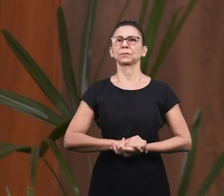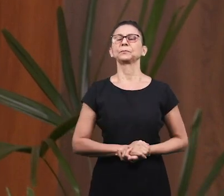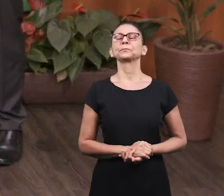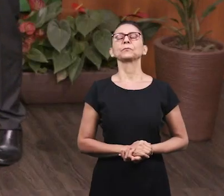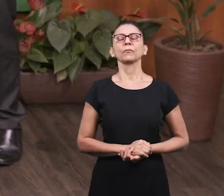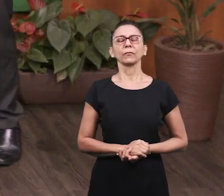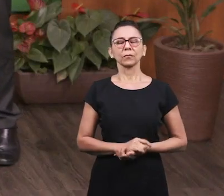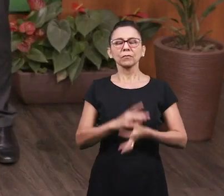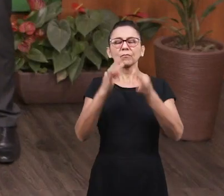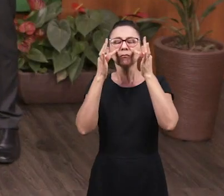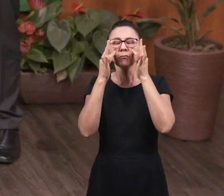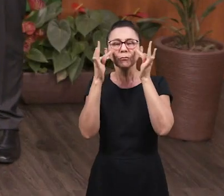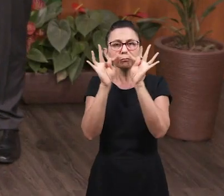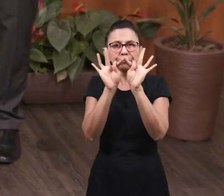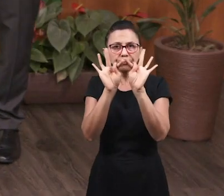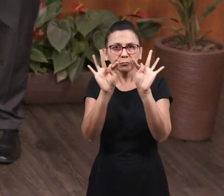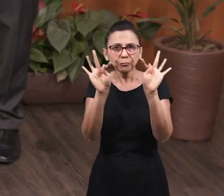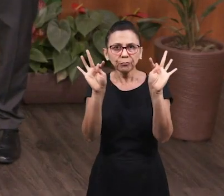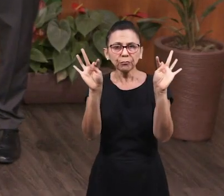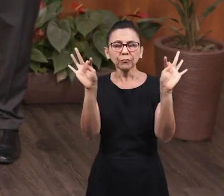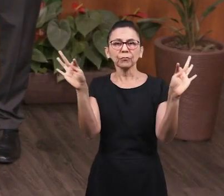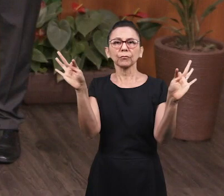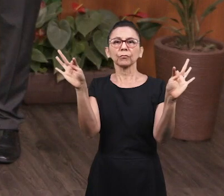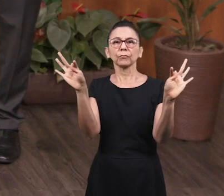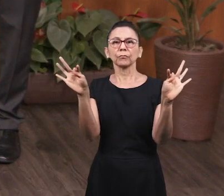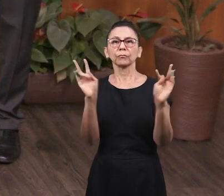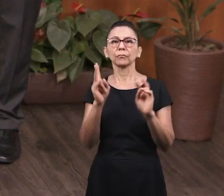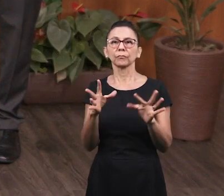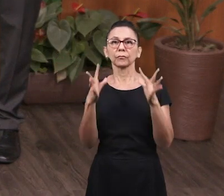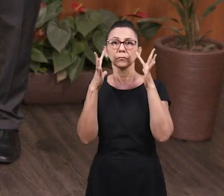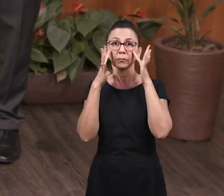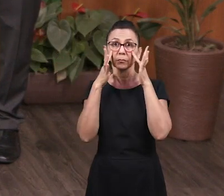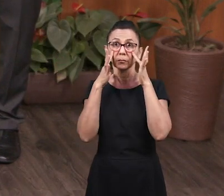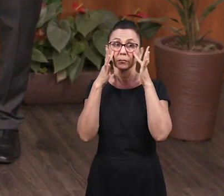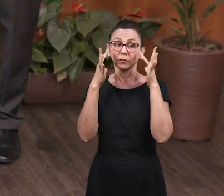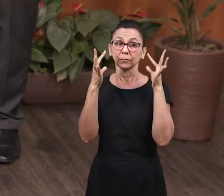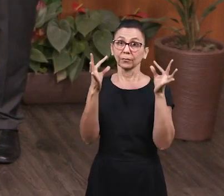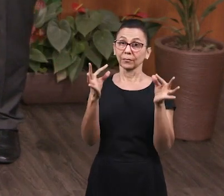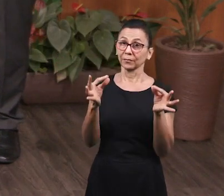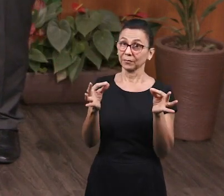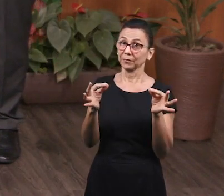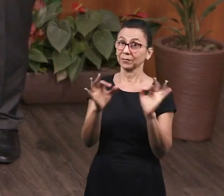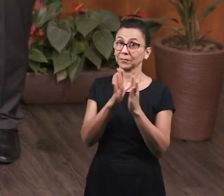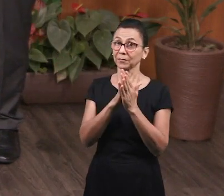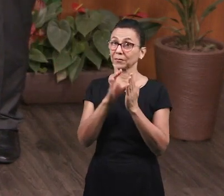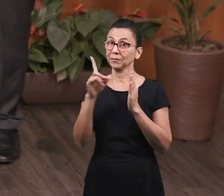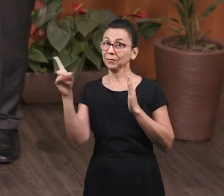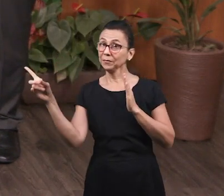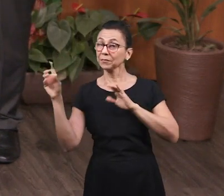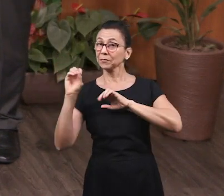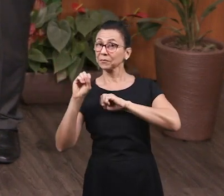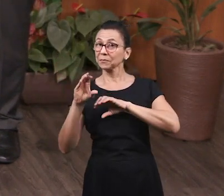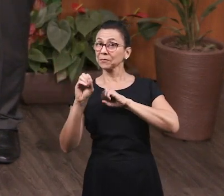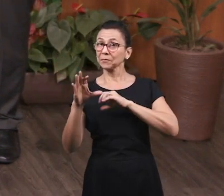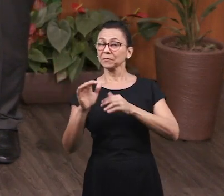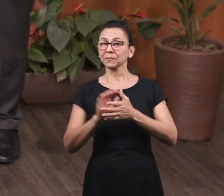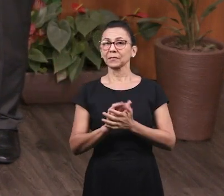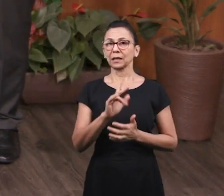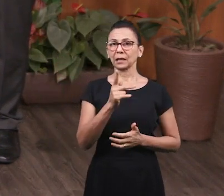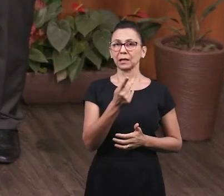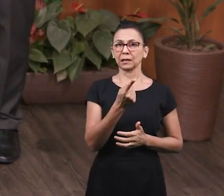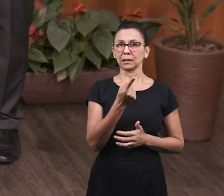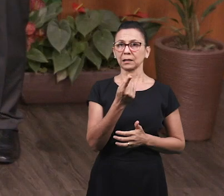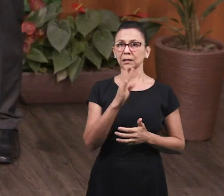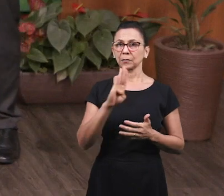manifestant ce témoignage qui répond toujours à l'enseignement qu'il y a dans la parole, dans